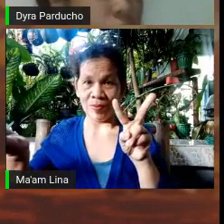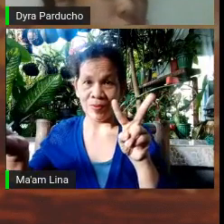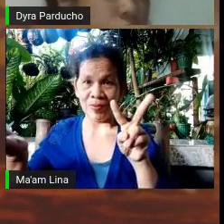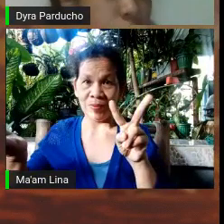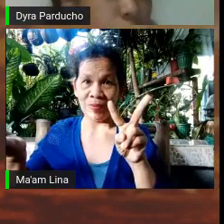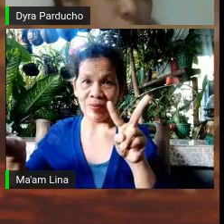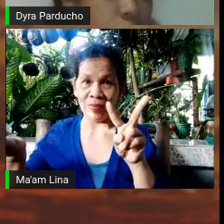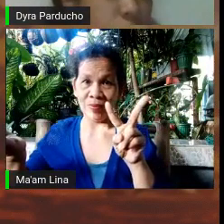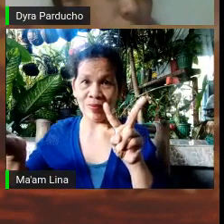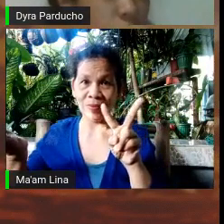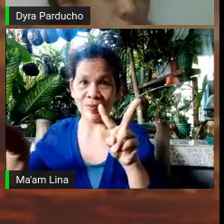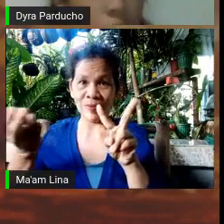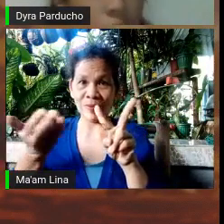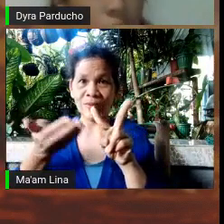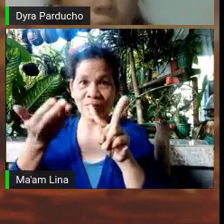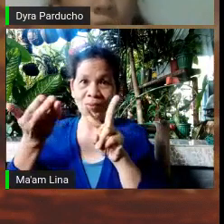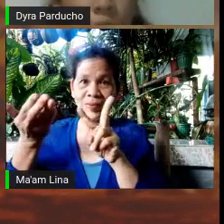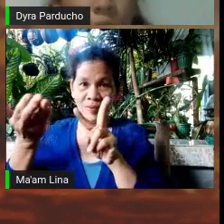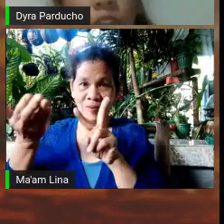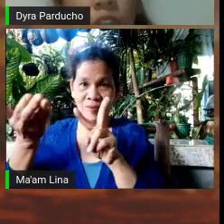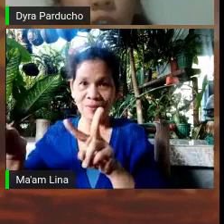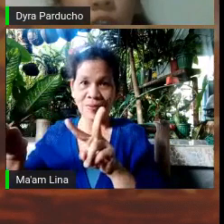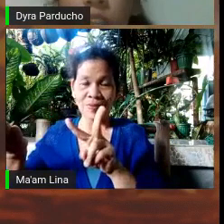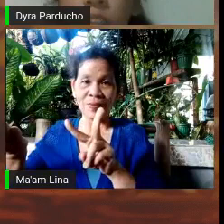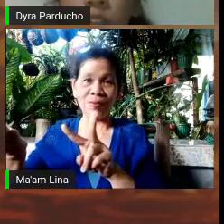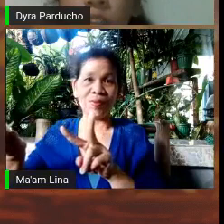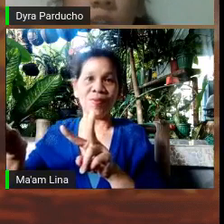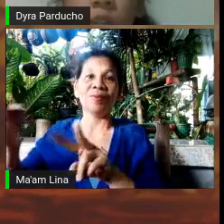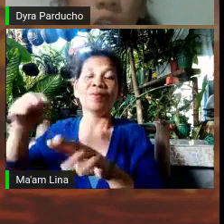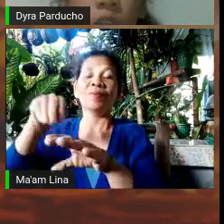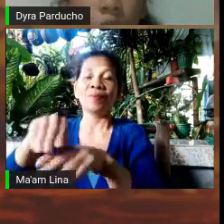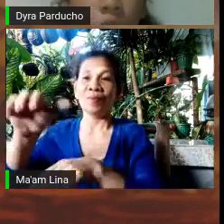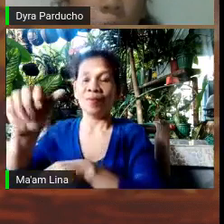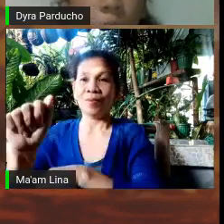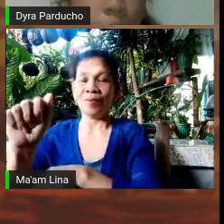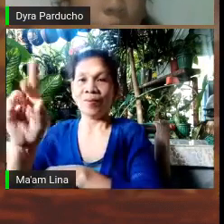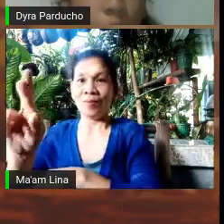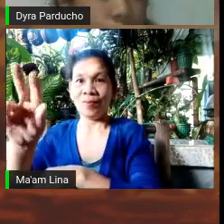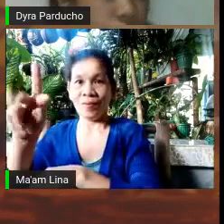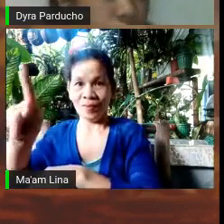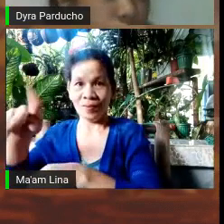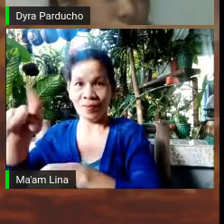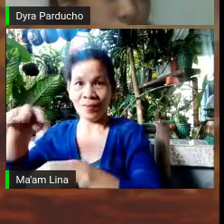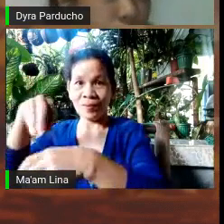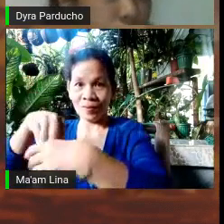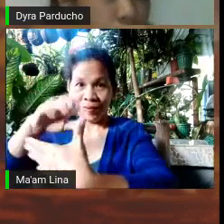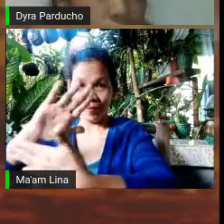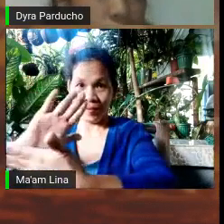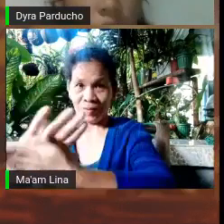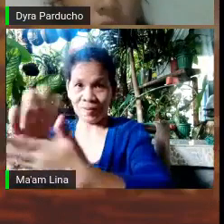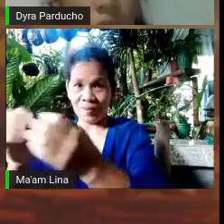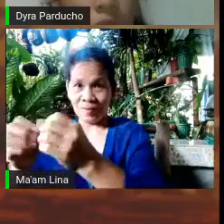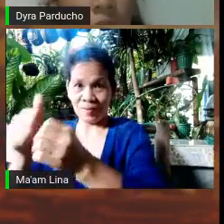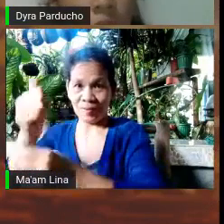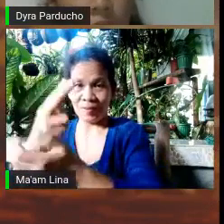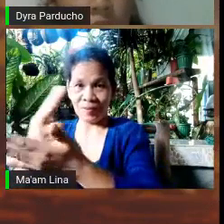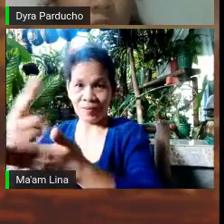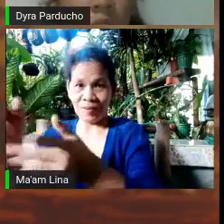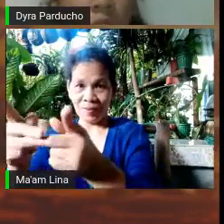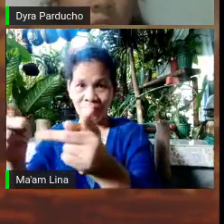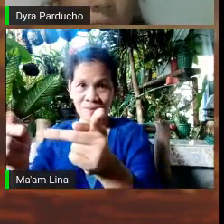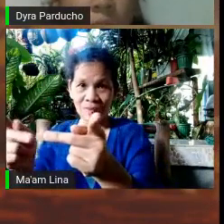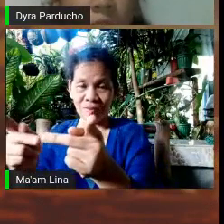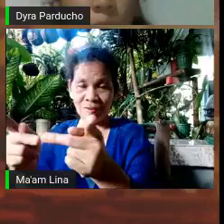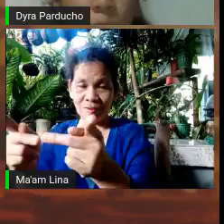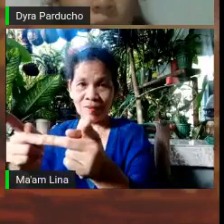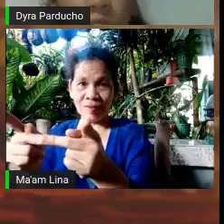ng punsardote po doon sa Ark of Covenant, doon sa loob ng Most Holy Place. At